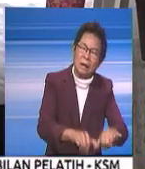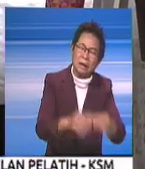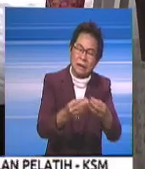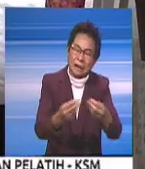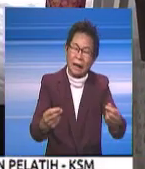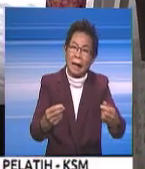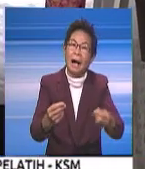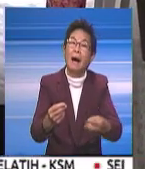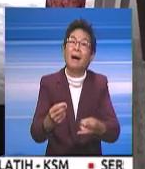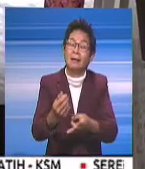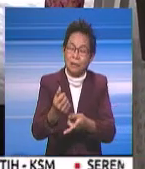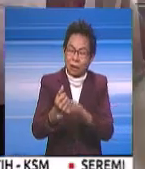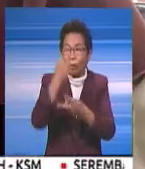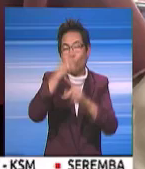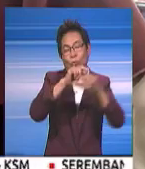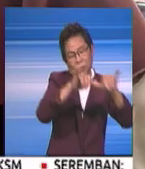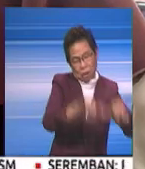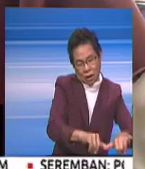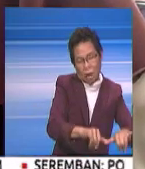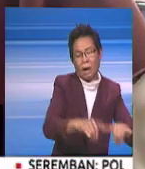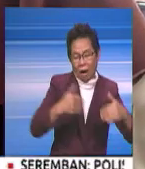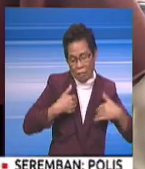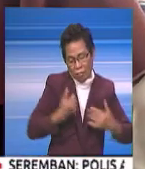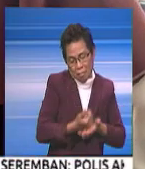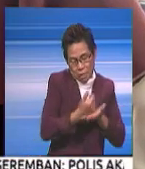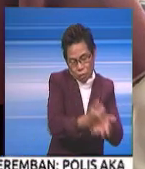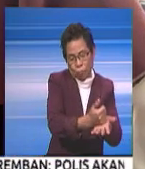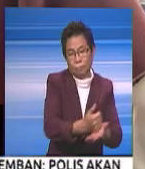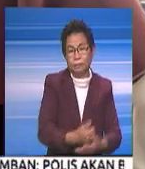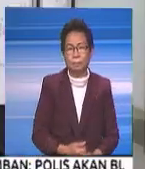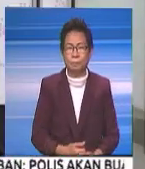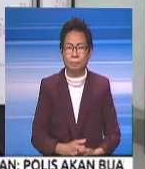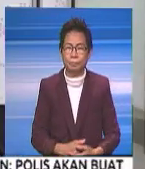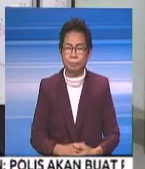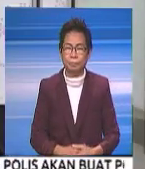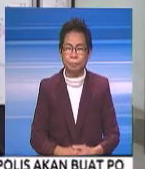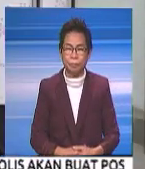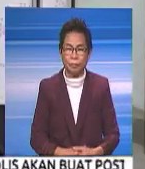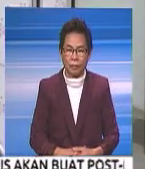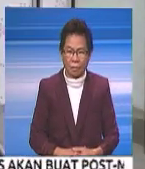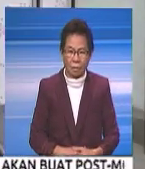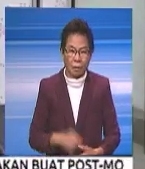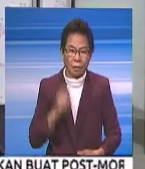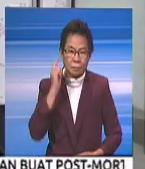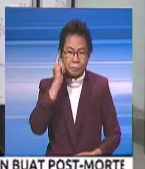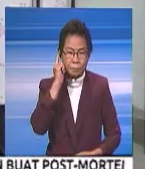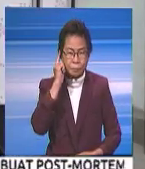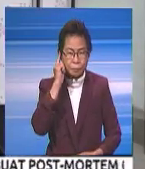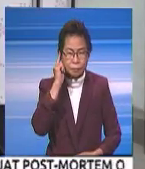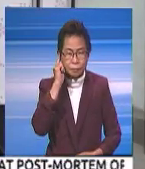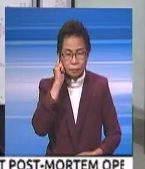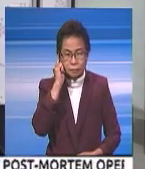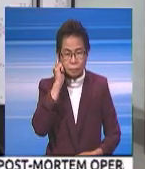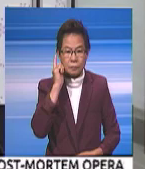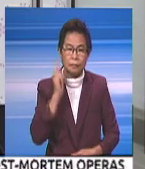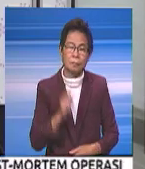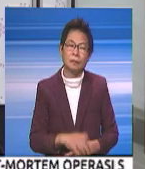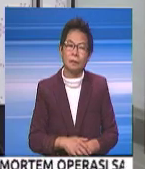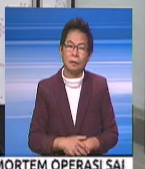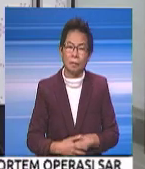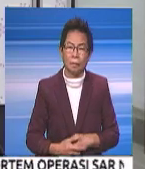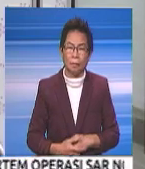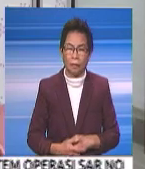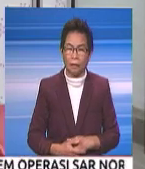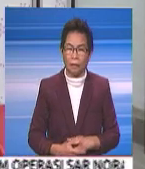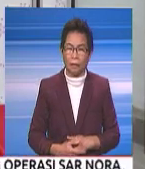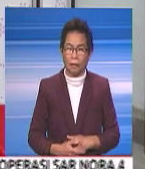resort untuk berlindung juga turut dibantu. Kat mana pelajar tu? Kemana pelajar tu nak duduk dah saya rasa keluarga tu? Itu sangat menyentuh hati